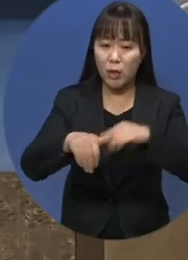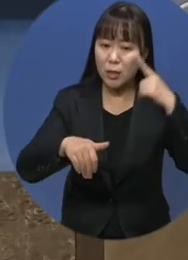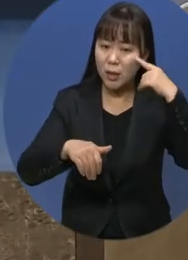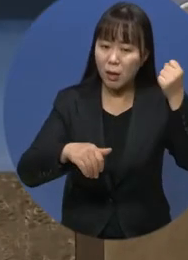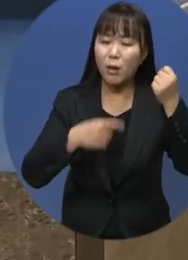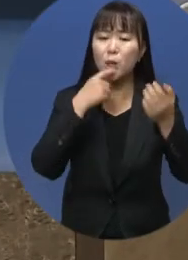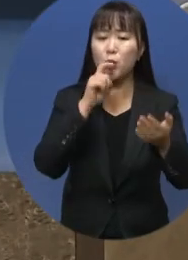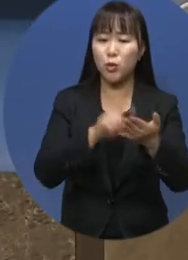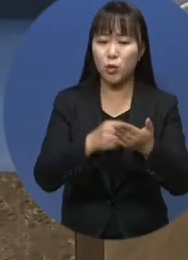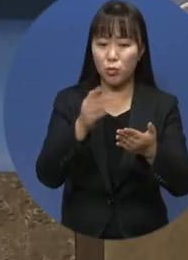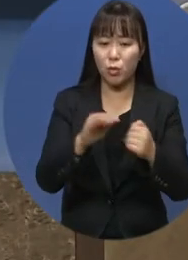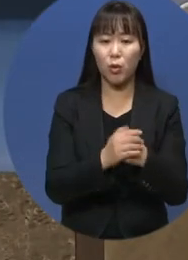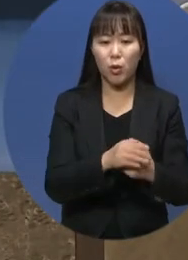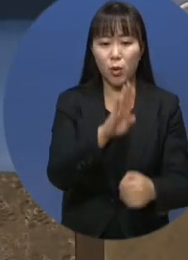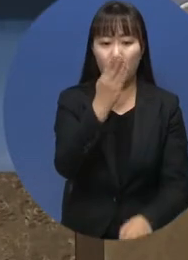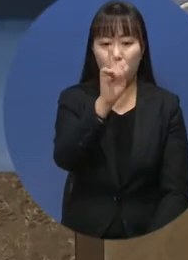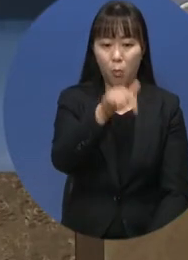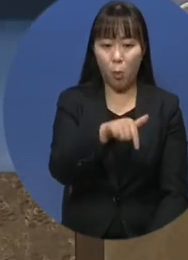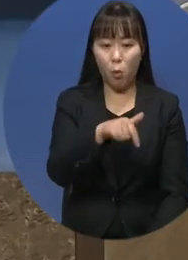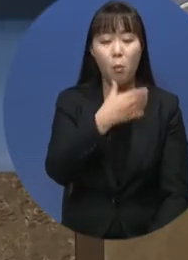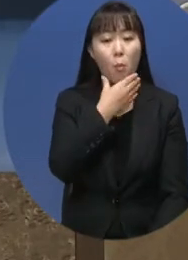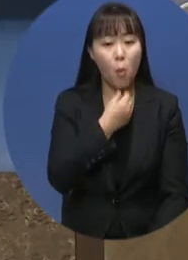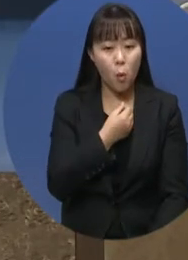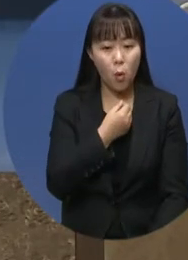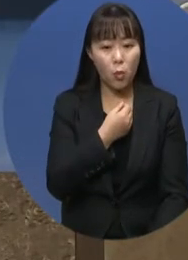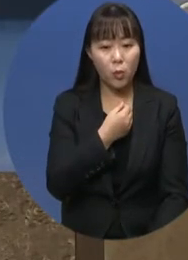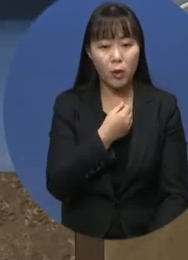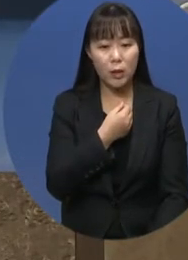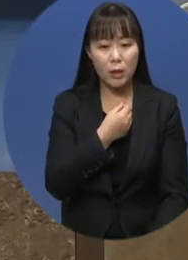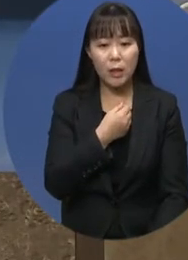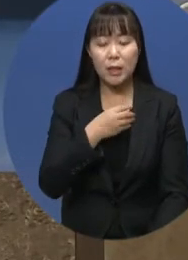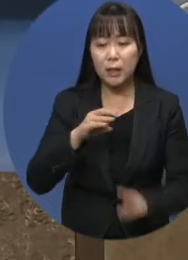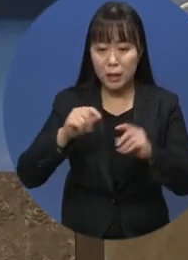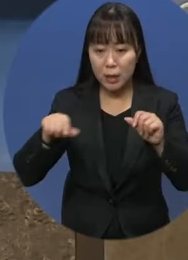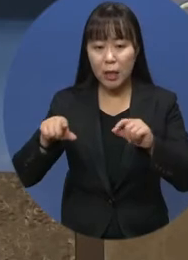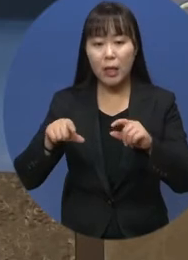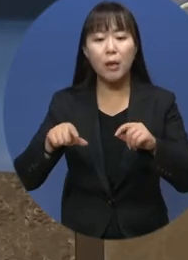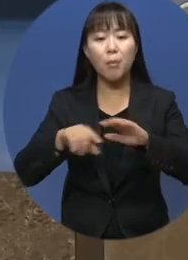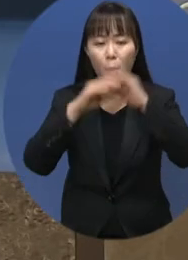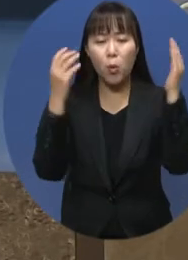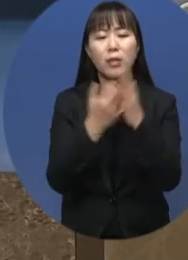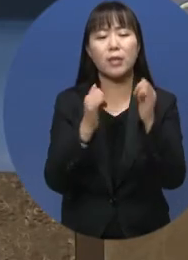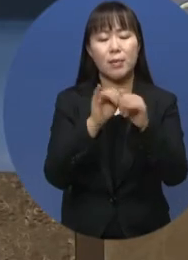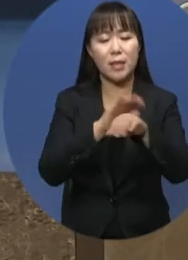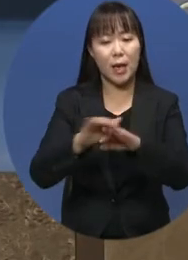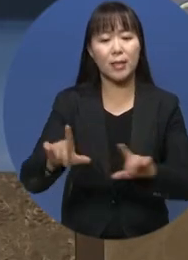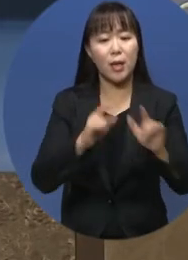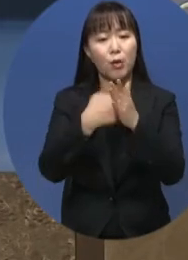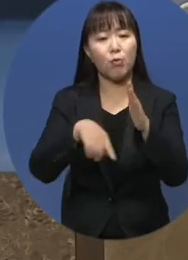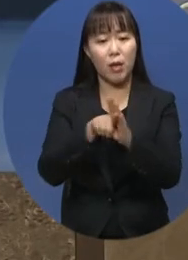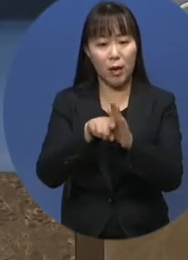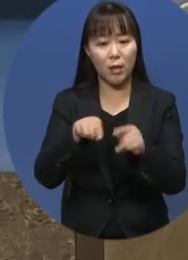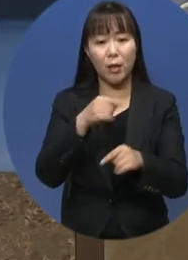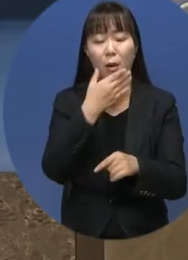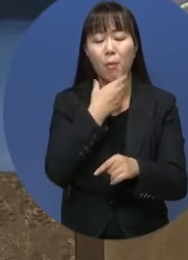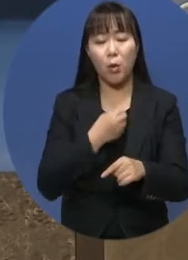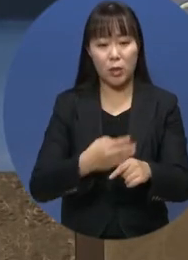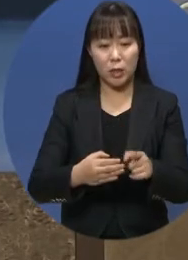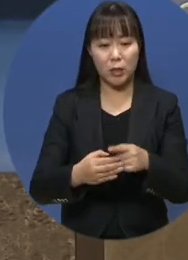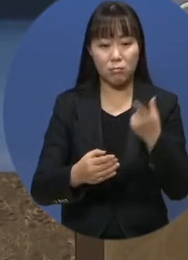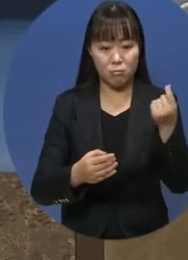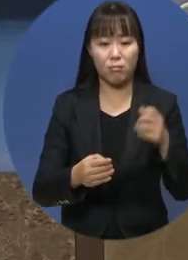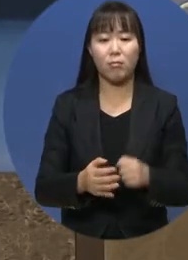생각하기 쉬운데 복자 의 복지 짜로 이 모두가 잘 살기 위한 그런줄 위한 계보 계시거든요 그래서